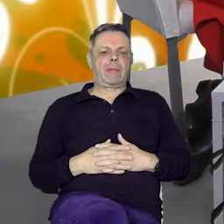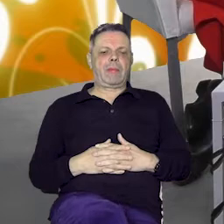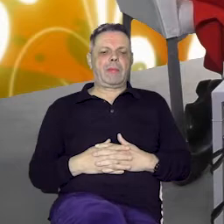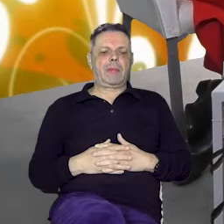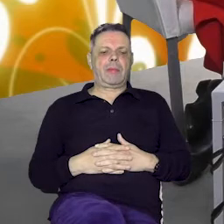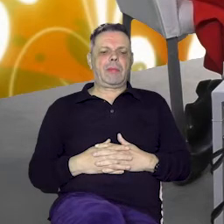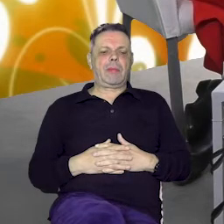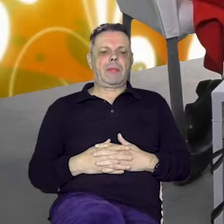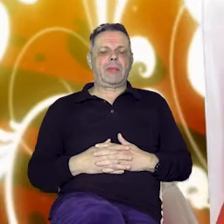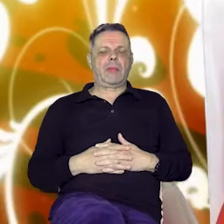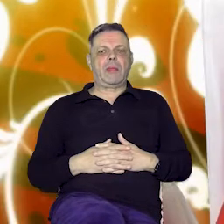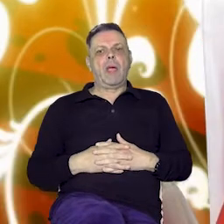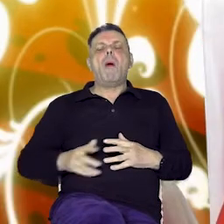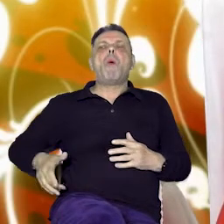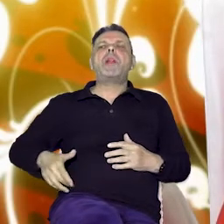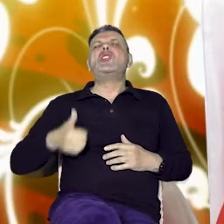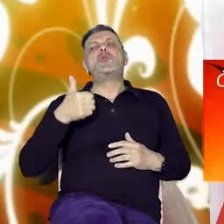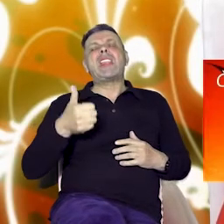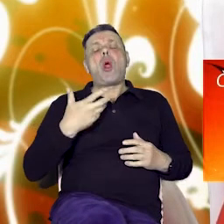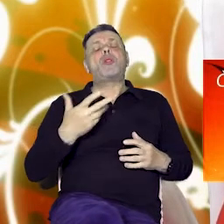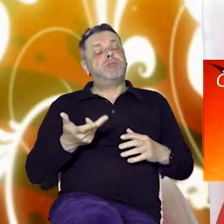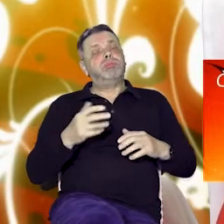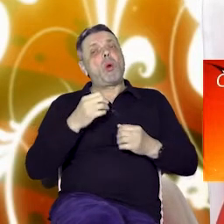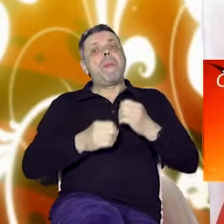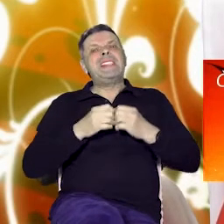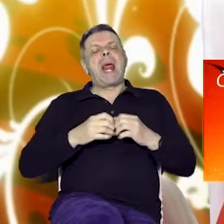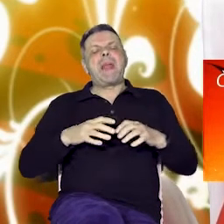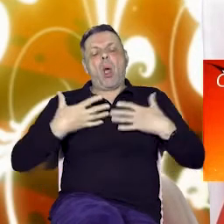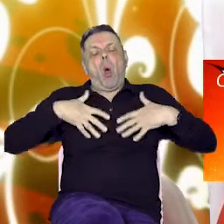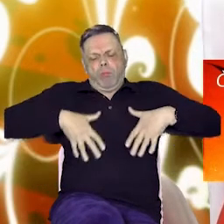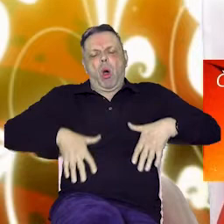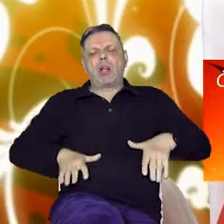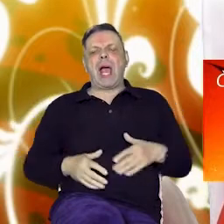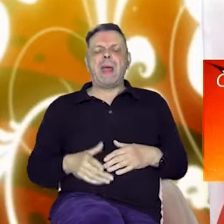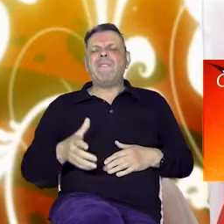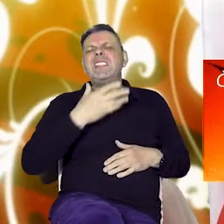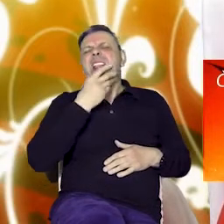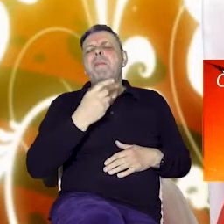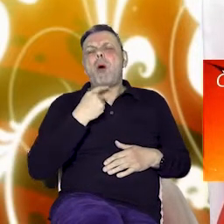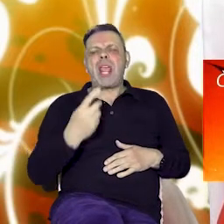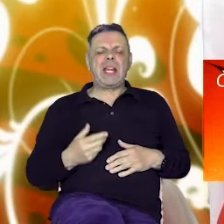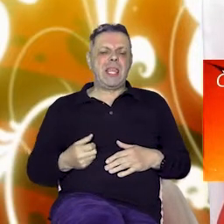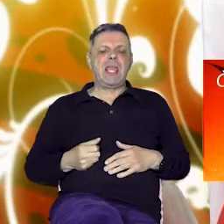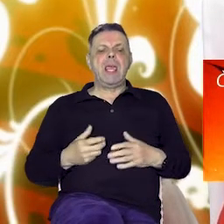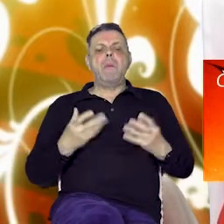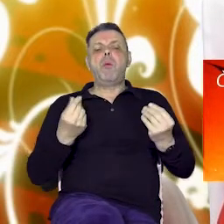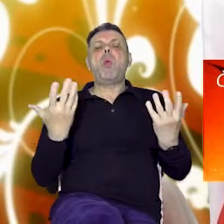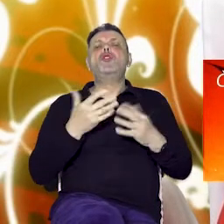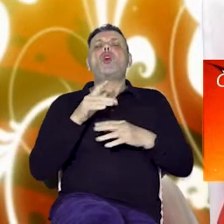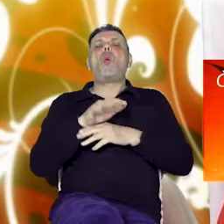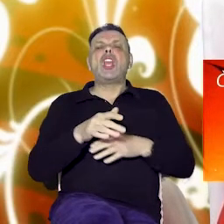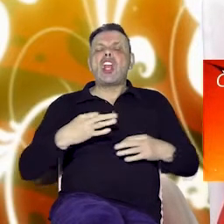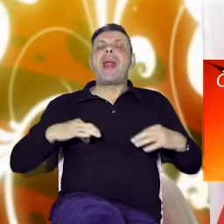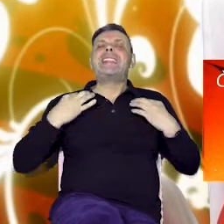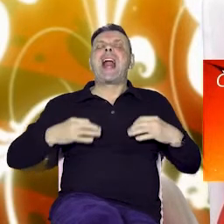su jedni od najsloženijih organa u tijelu. I vi ste u stvari jako lijepo nabrojali koje što utiče na zdravlje